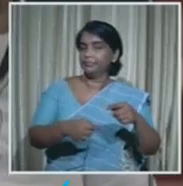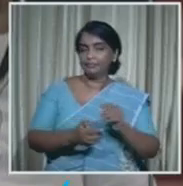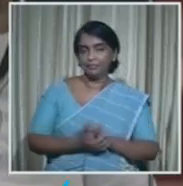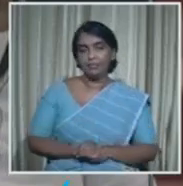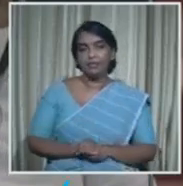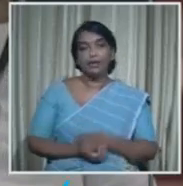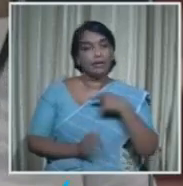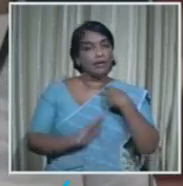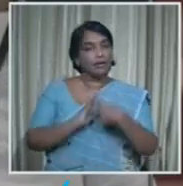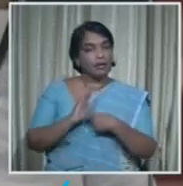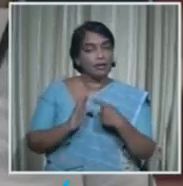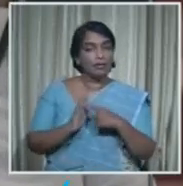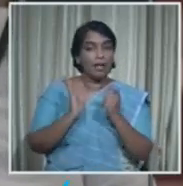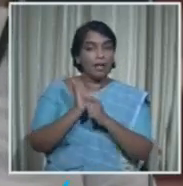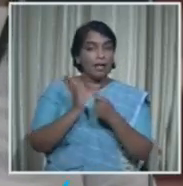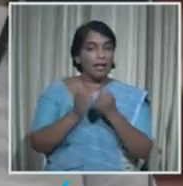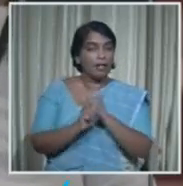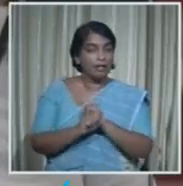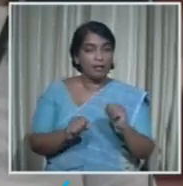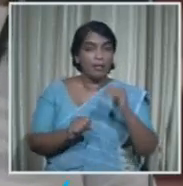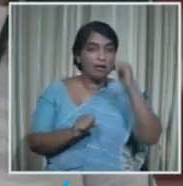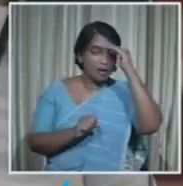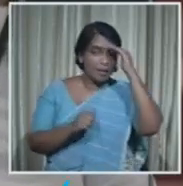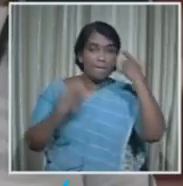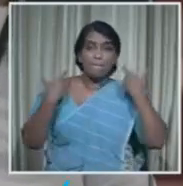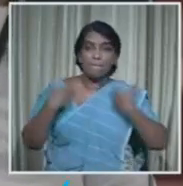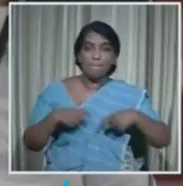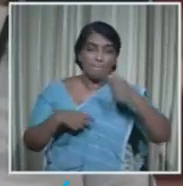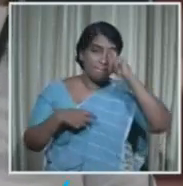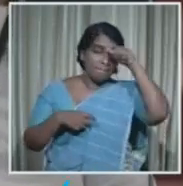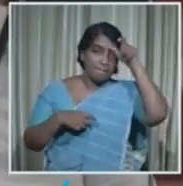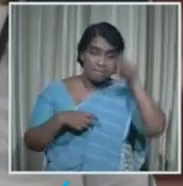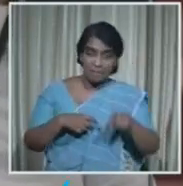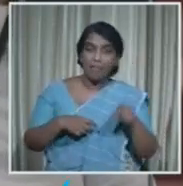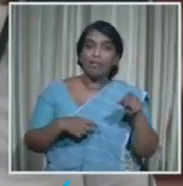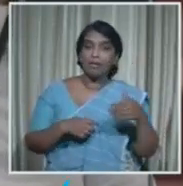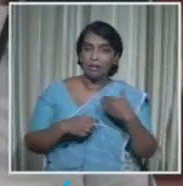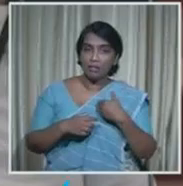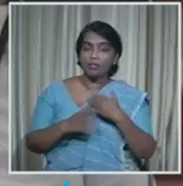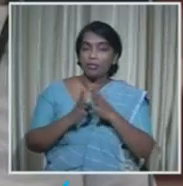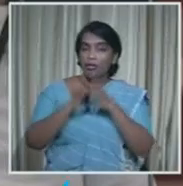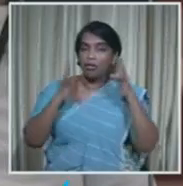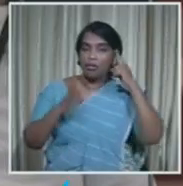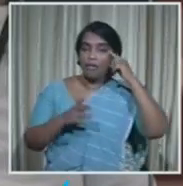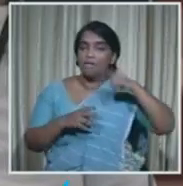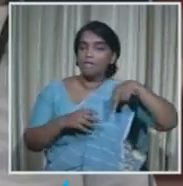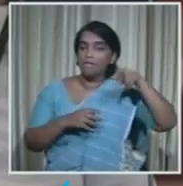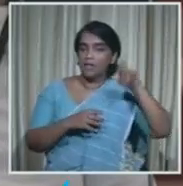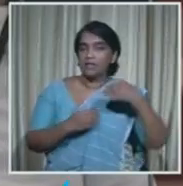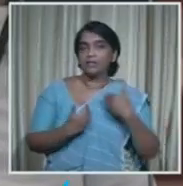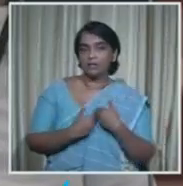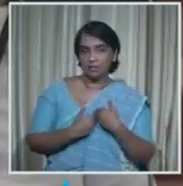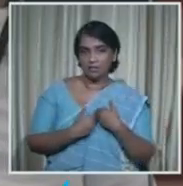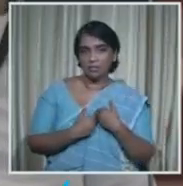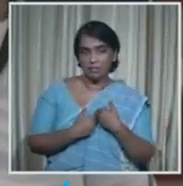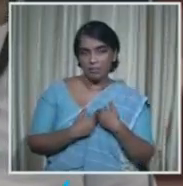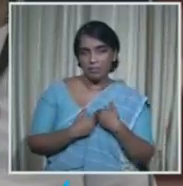me ratata naya nathi nayakayak widiyata Mahinda Rajapaksha mathuma gana ape loku viswasayak thiyena.